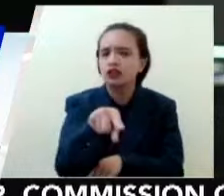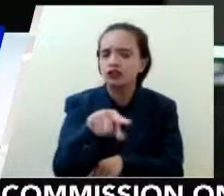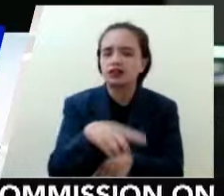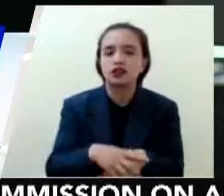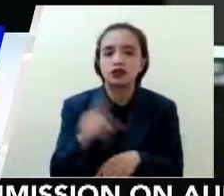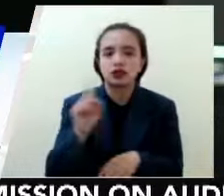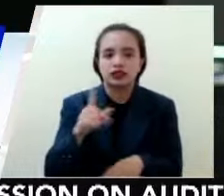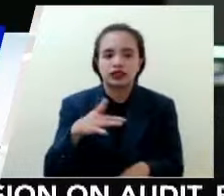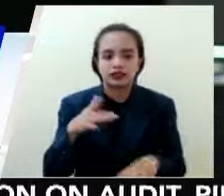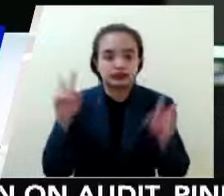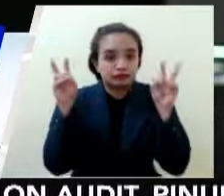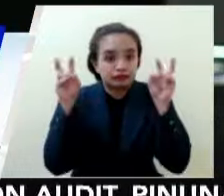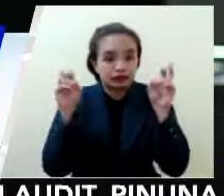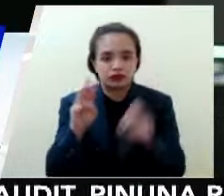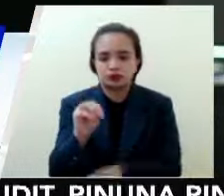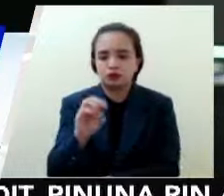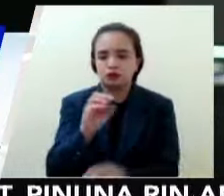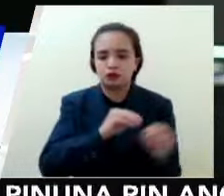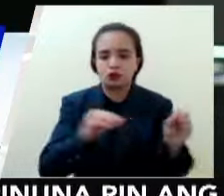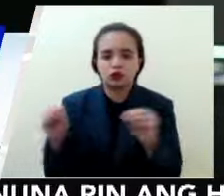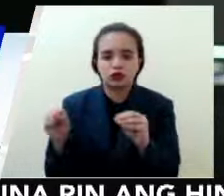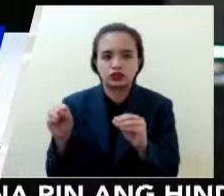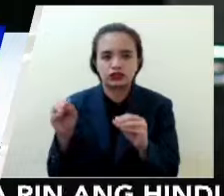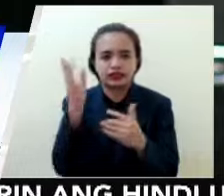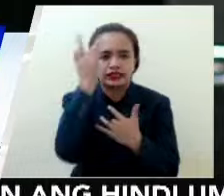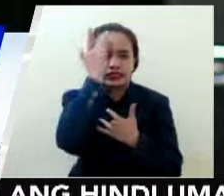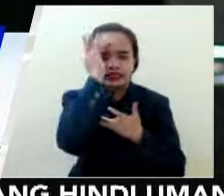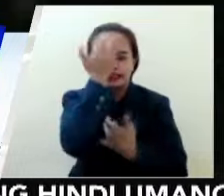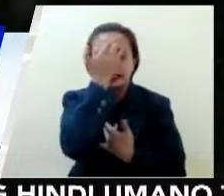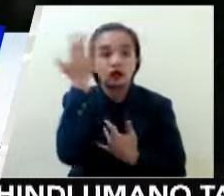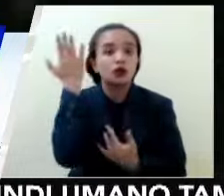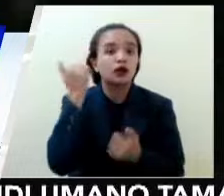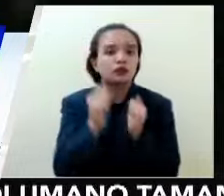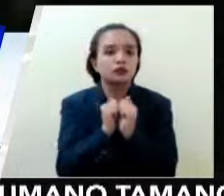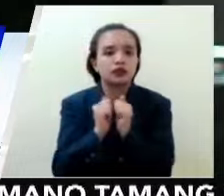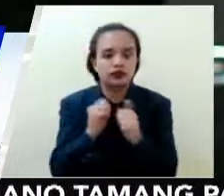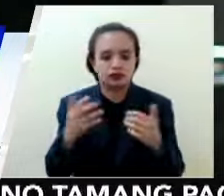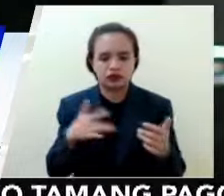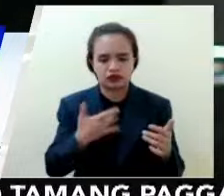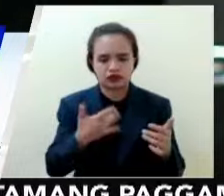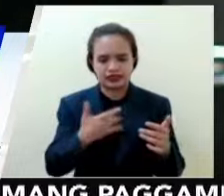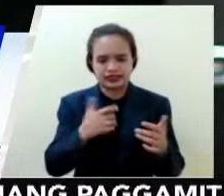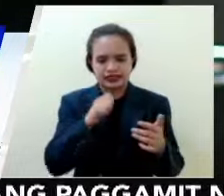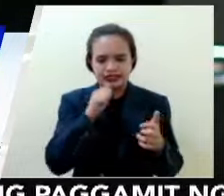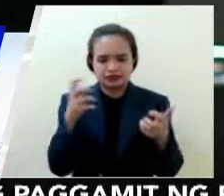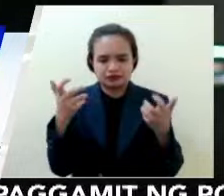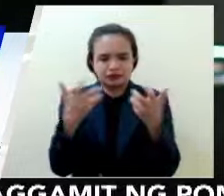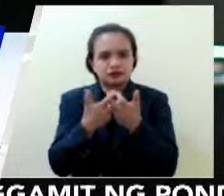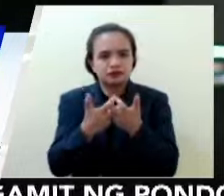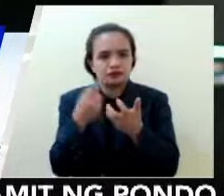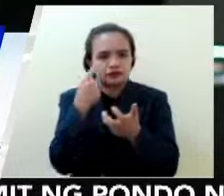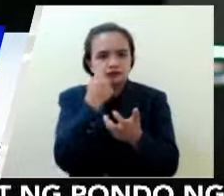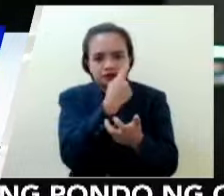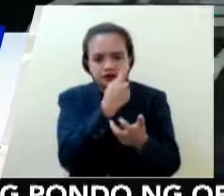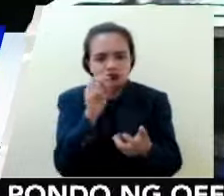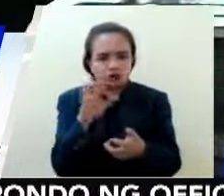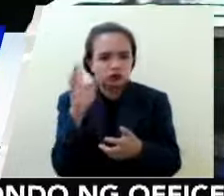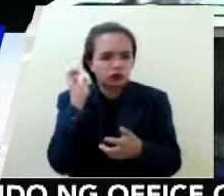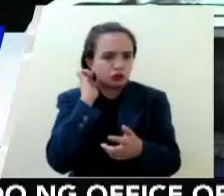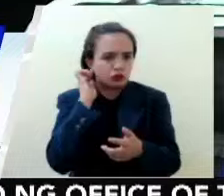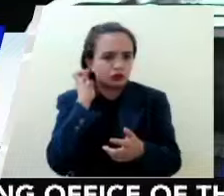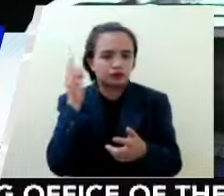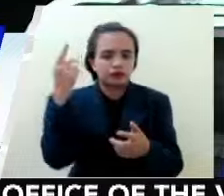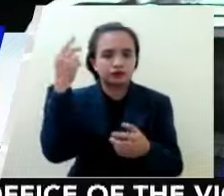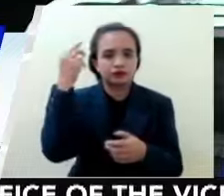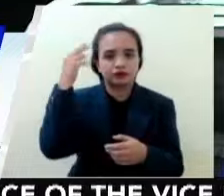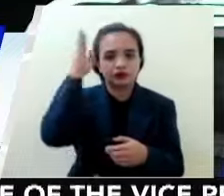Ang mabilis na galaw ng ating sinasakyan ay dahilan para magkaroon ng sensory mismatch sa ating mga mata, sa mga balance organ ng ating tenga at ng ating utak. Kapag